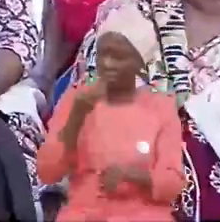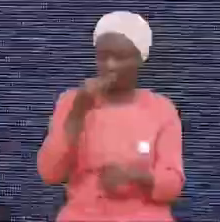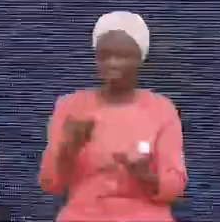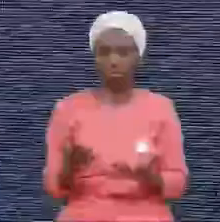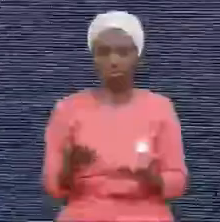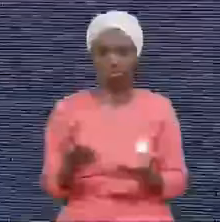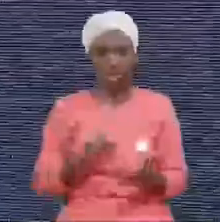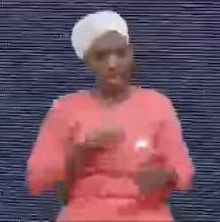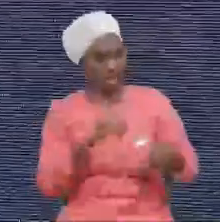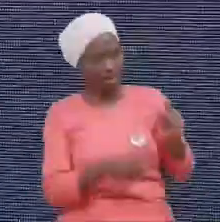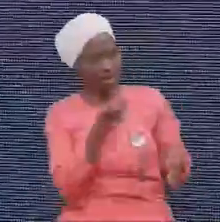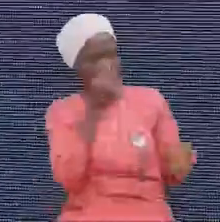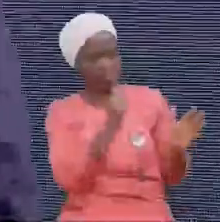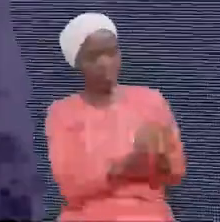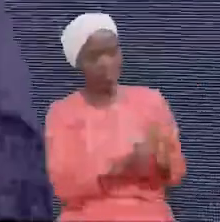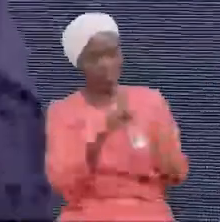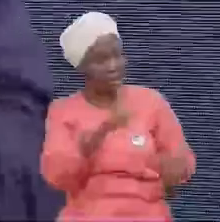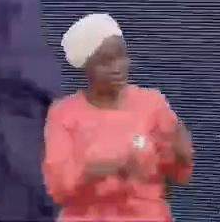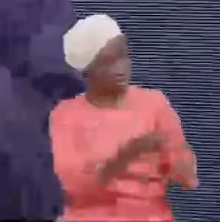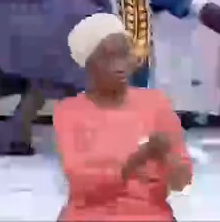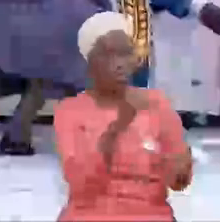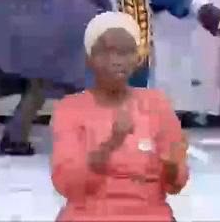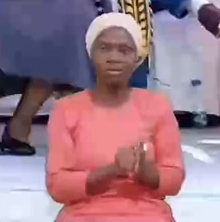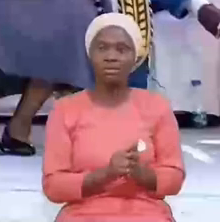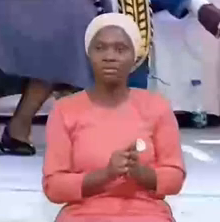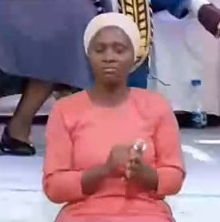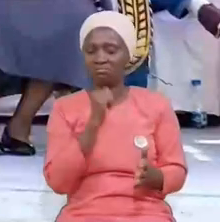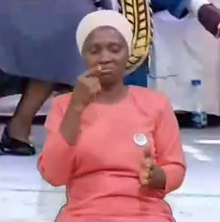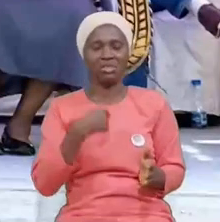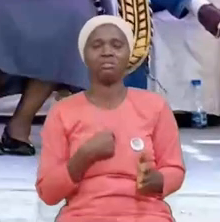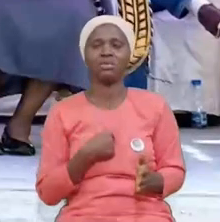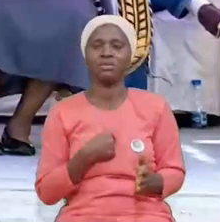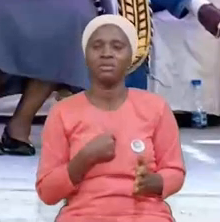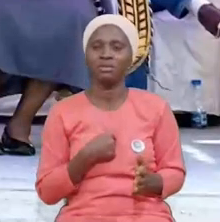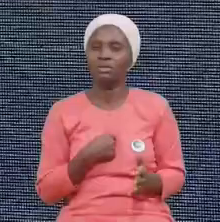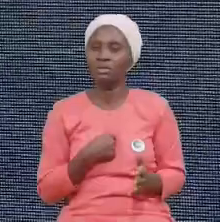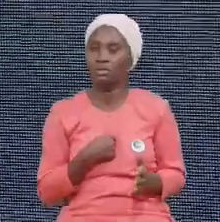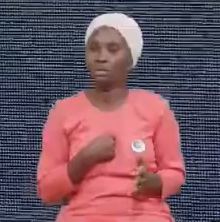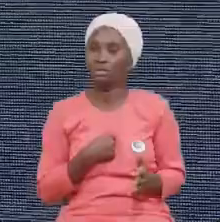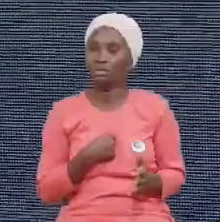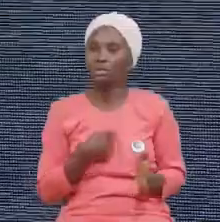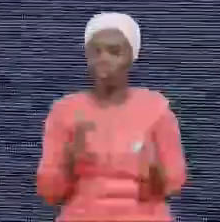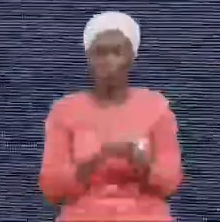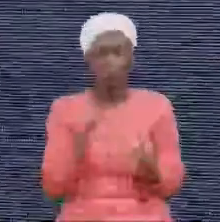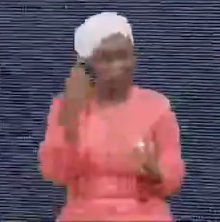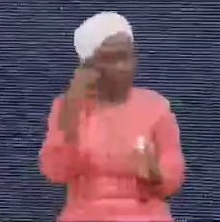Ah, corps, je ne peux pas manger ça. Ça va me faire mal. Ça, c'est pour le corps.